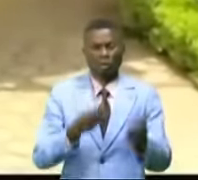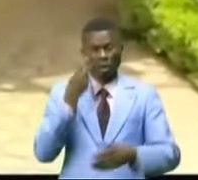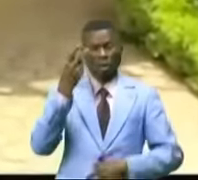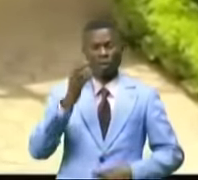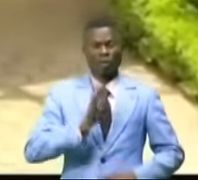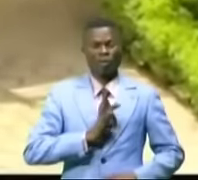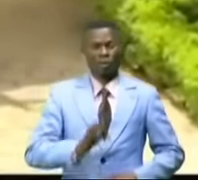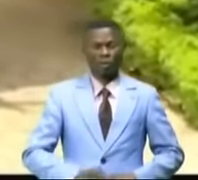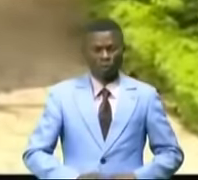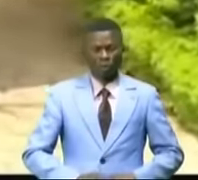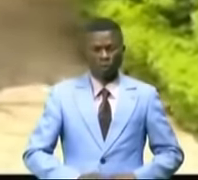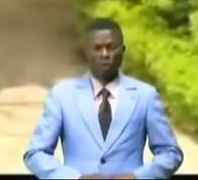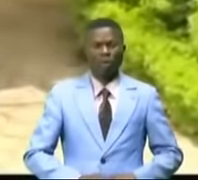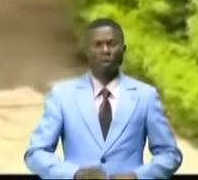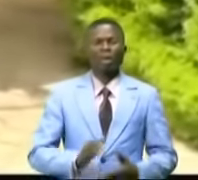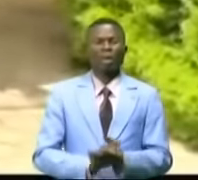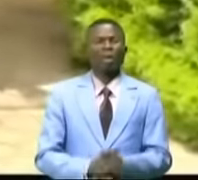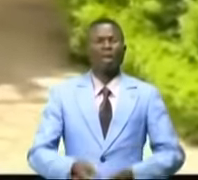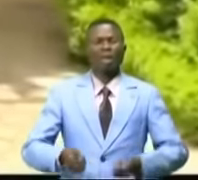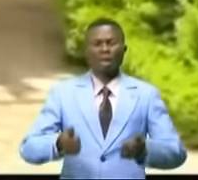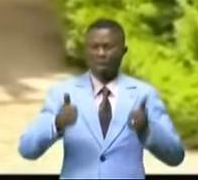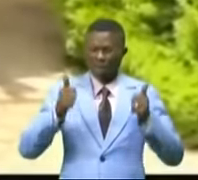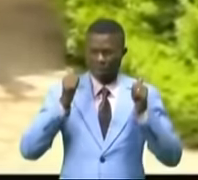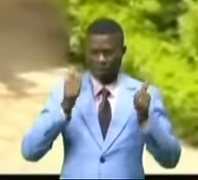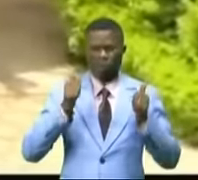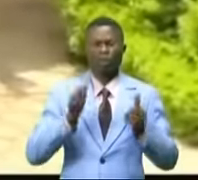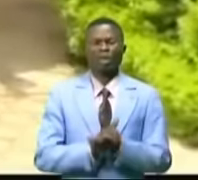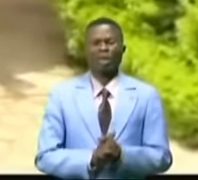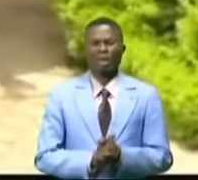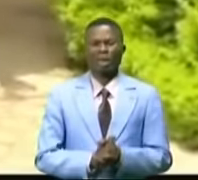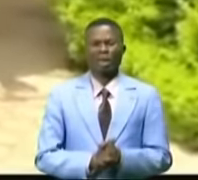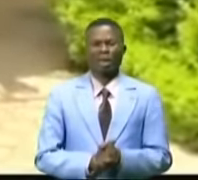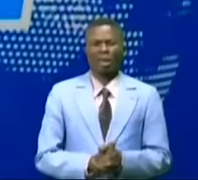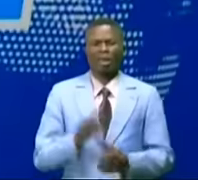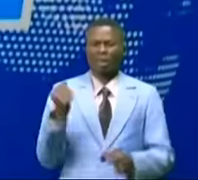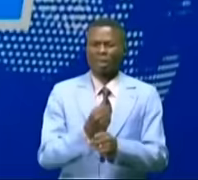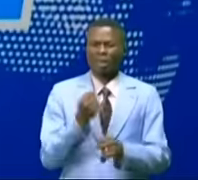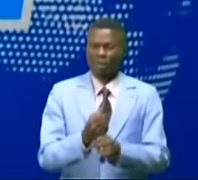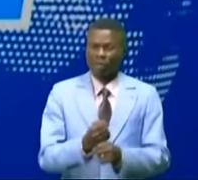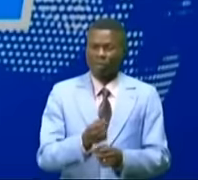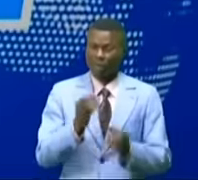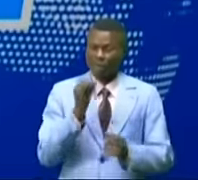l'État ou pas, en refusant de respecter les protocoles d'accord signés.